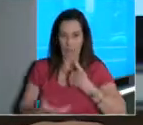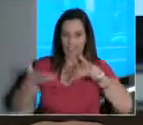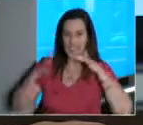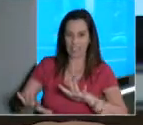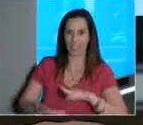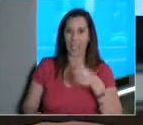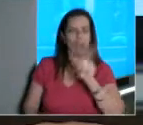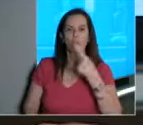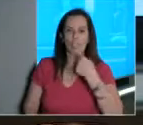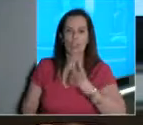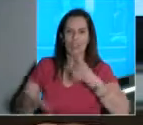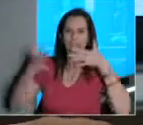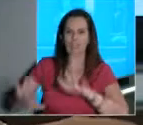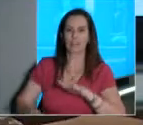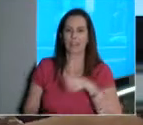מדוקטור